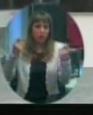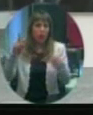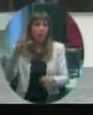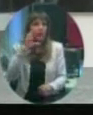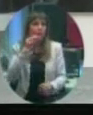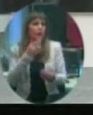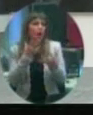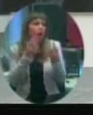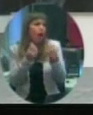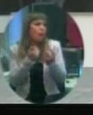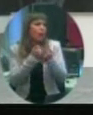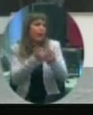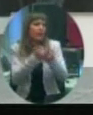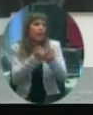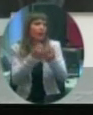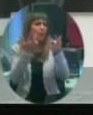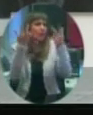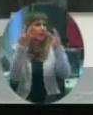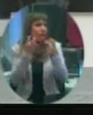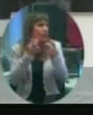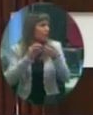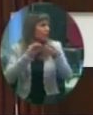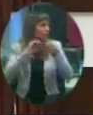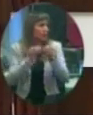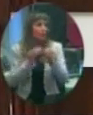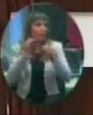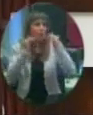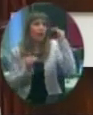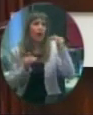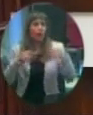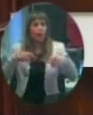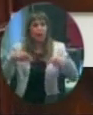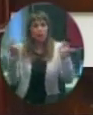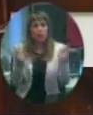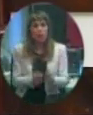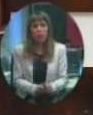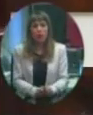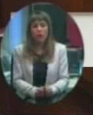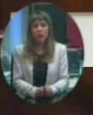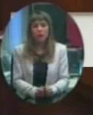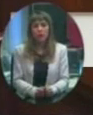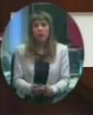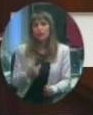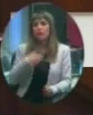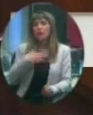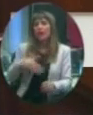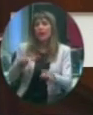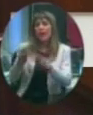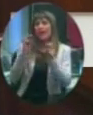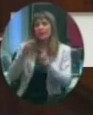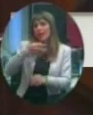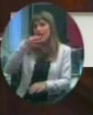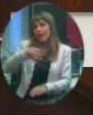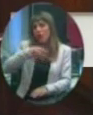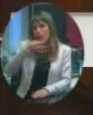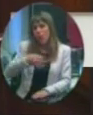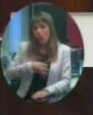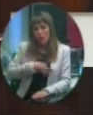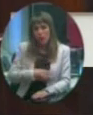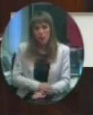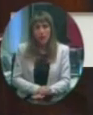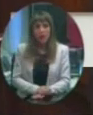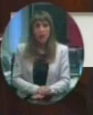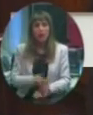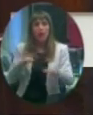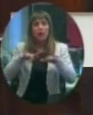הרבים שמצפים לו בצמצום הפערים בחינוך. אני רוצה לנצל את הנאום שלי כדי לברך על מינויו